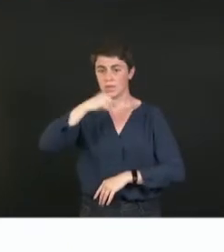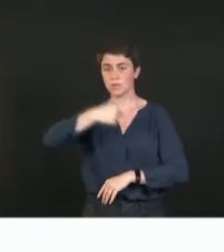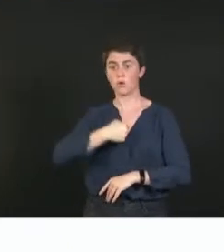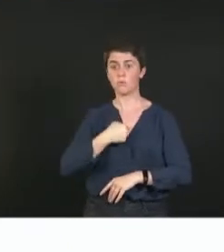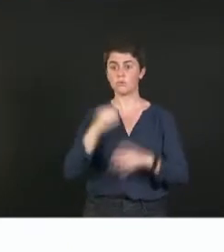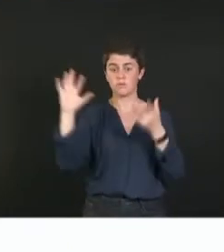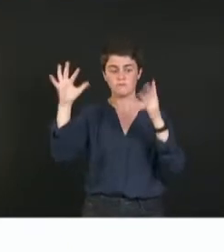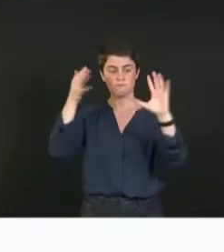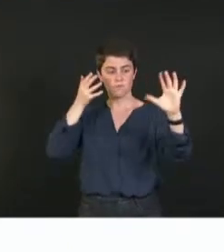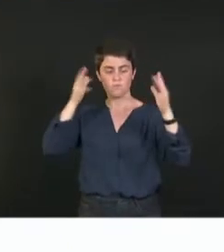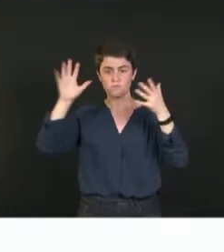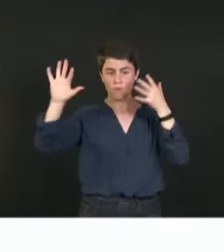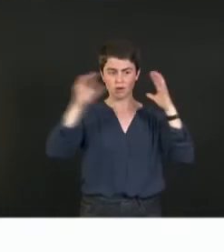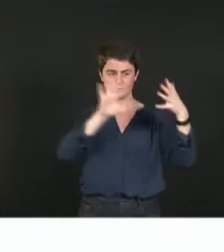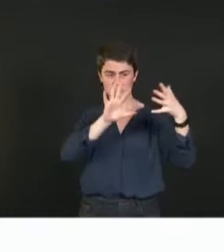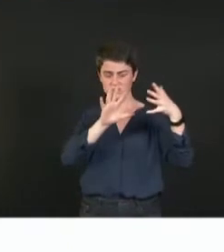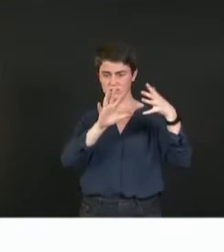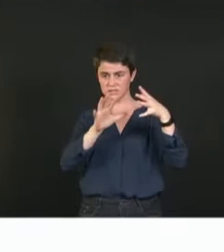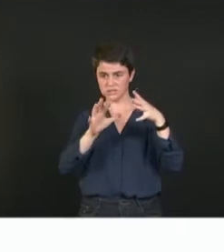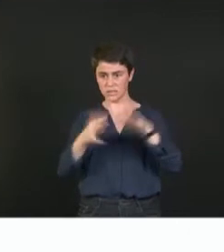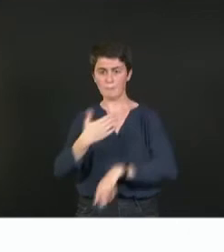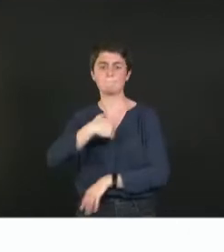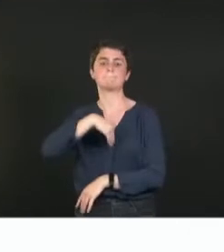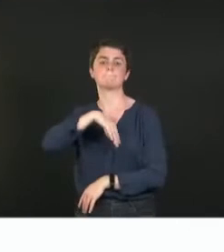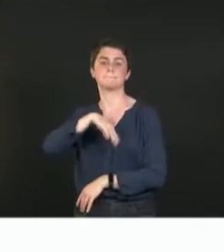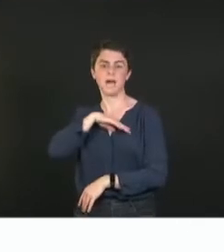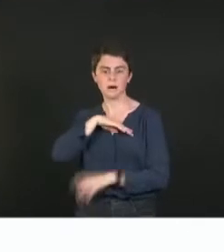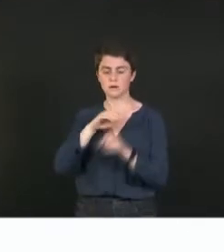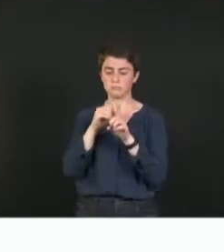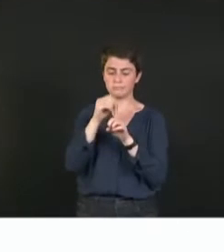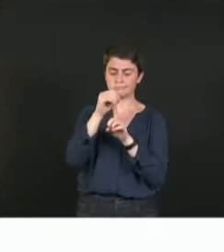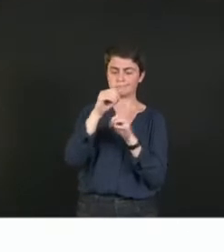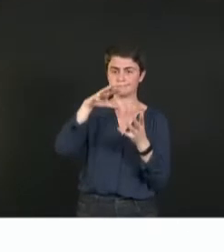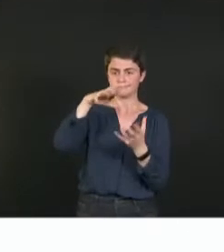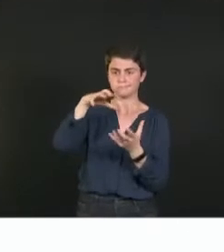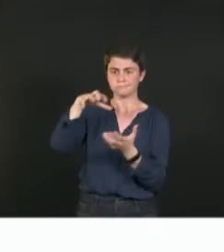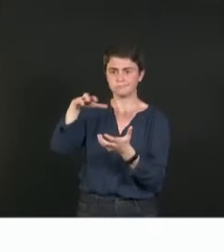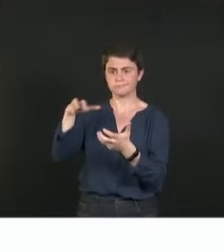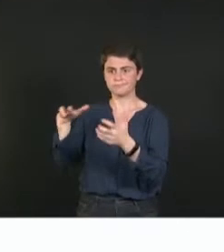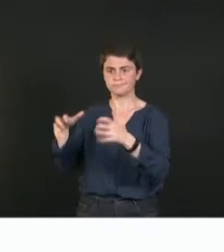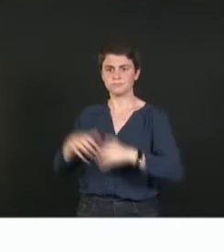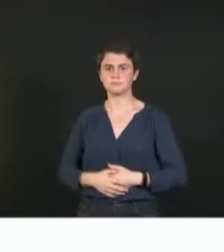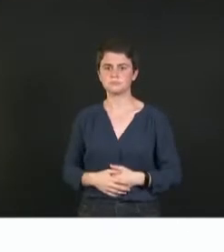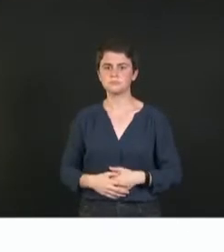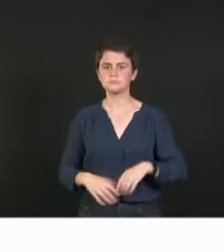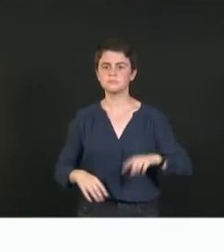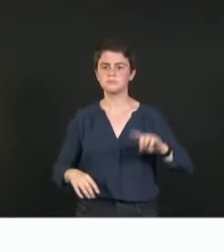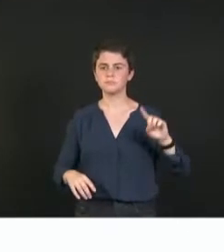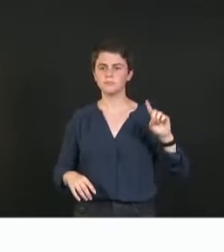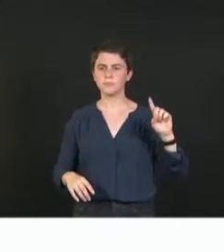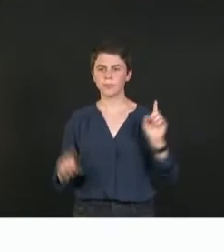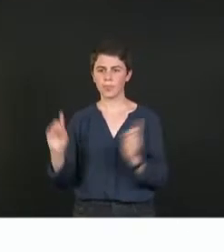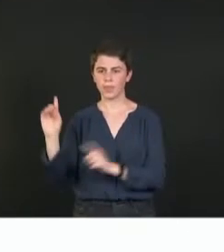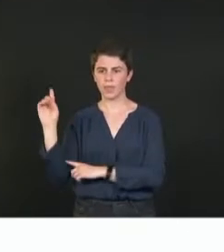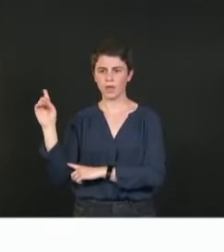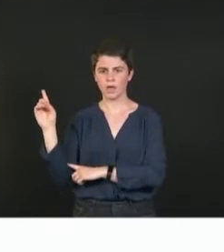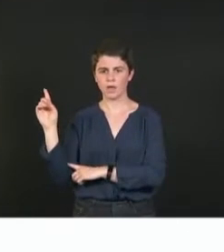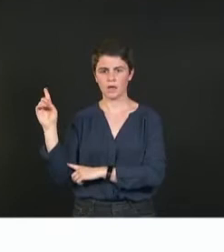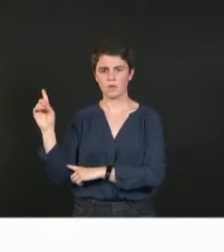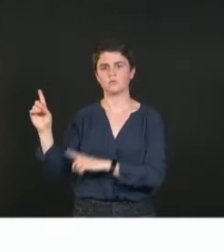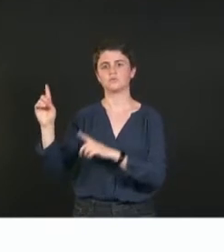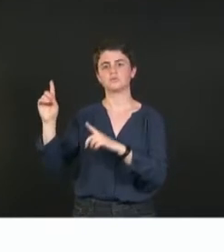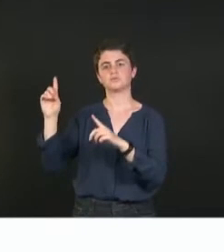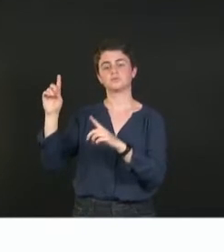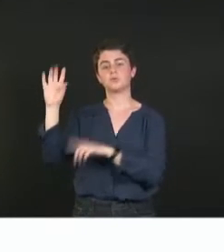Normandie face au changement climatique. Alors sur la carte de gauche, vous avez le... Donc là, on est sur le hêtre. Le hêtre. Voilà, le